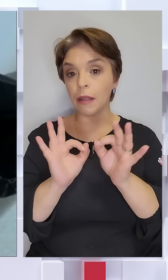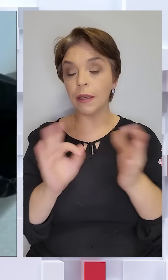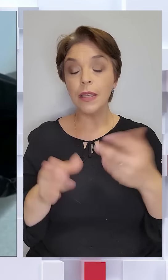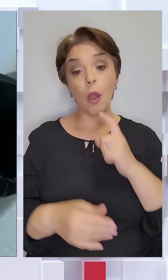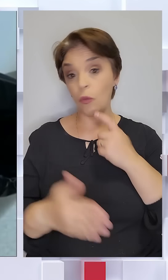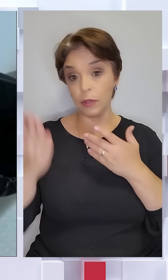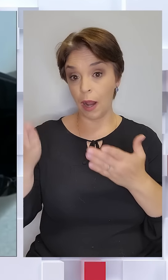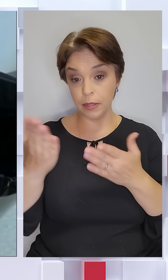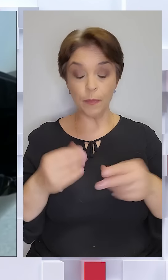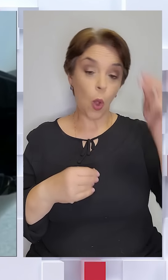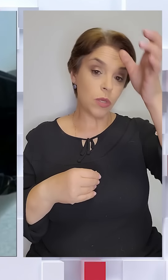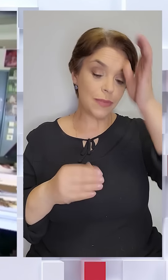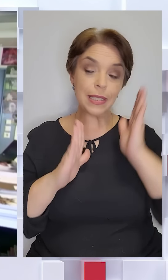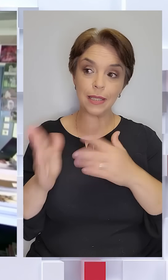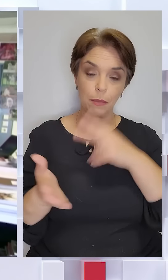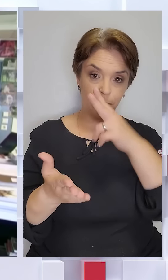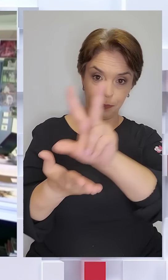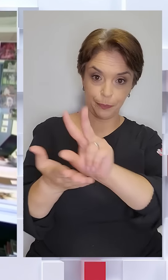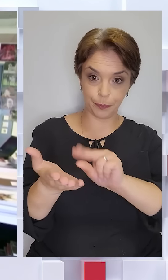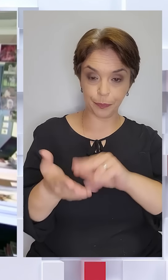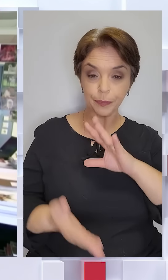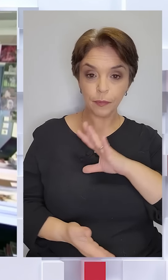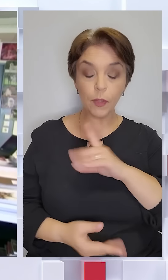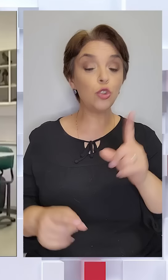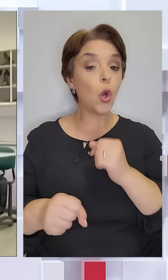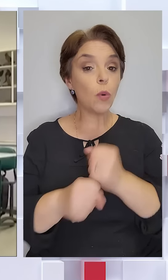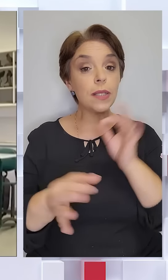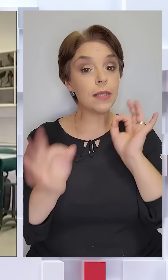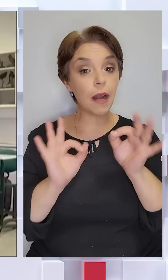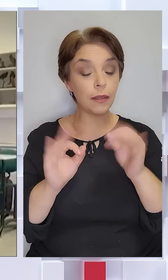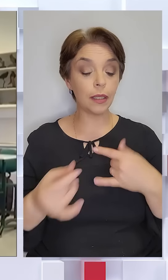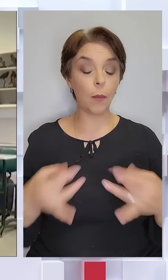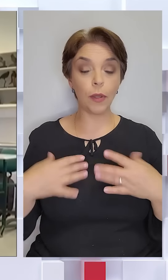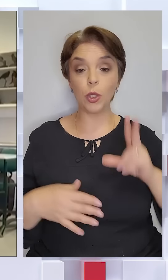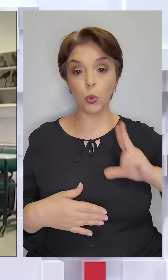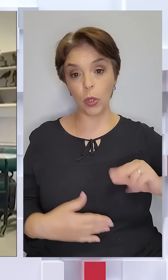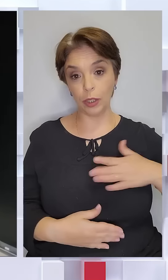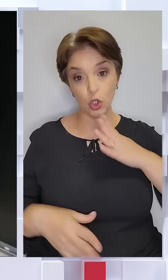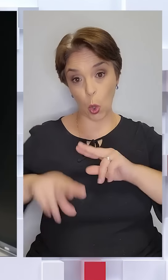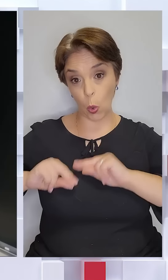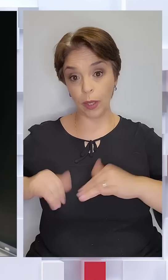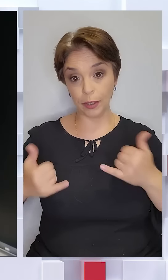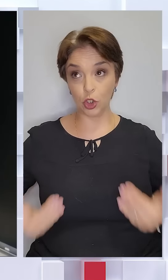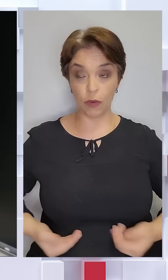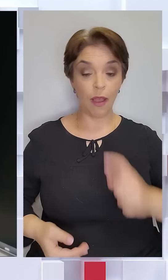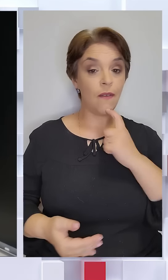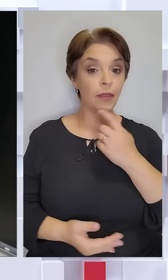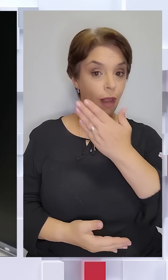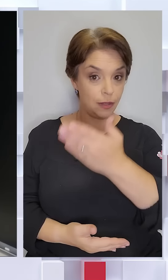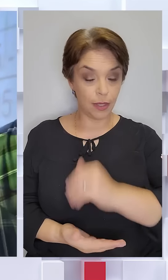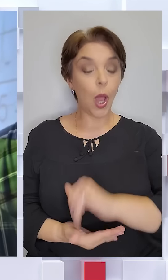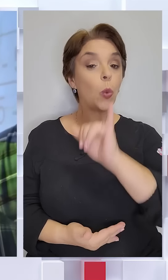як у Фінляндії, освітню систему якої брали за зразок. Що роблять ці радники, нам пояснює донька нашої колеги, яка нині живе у